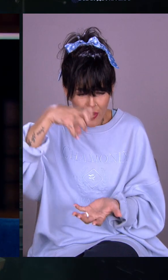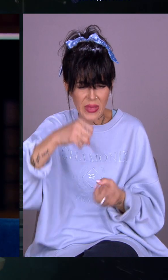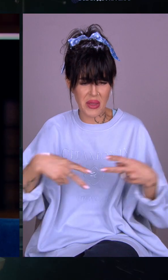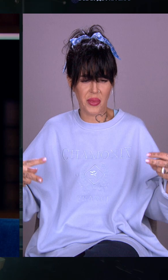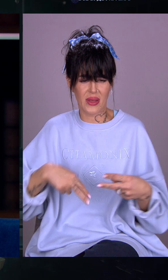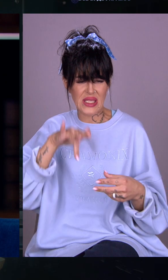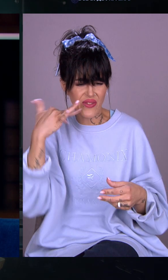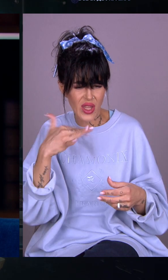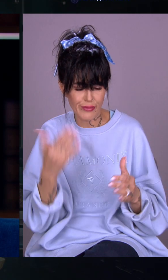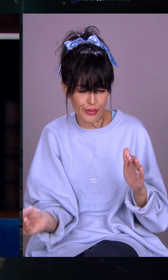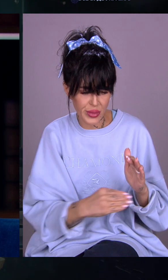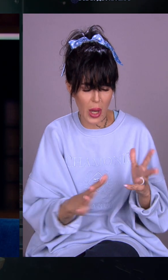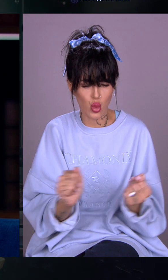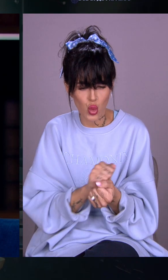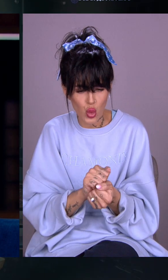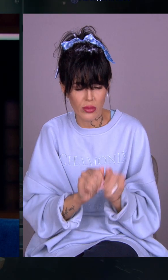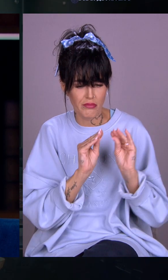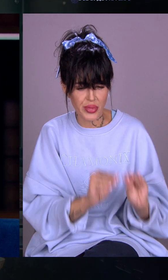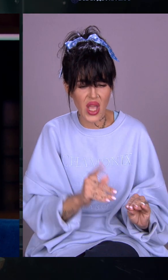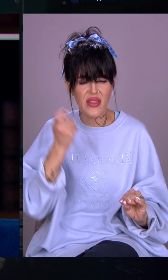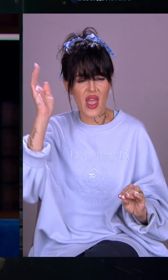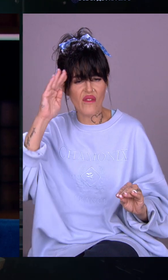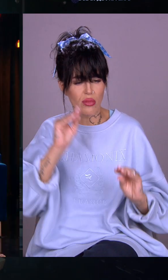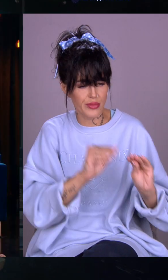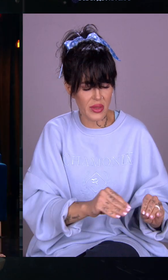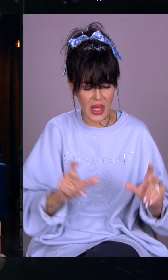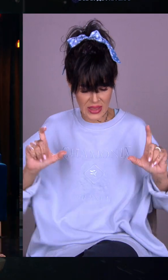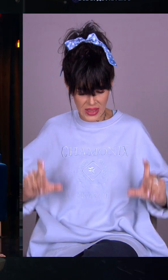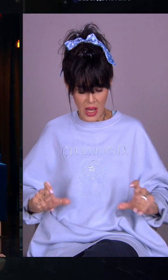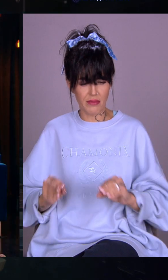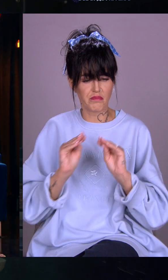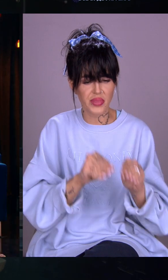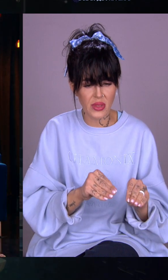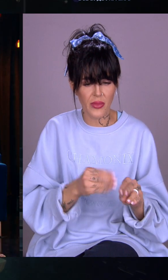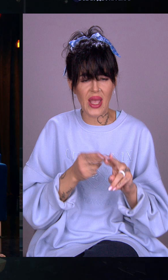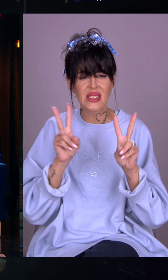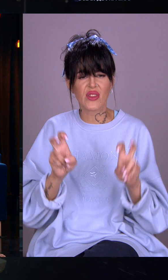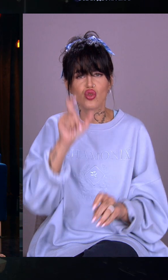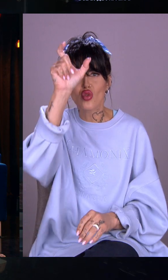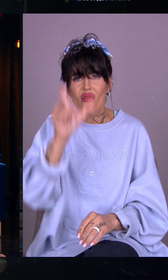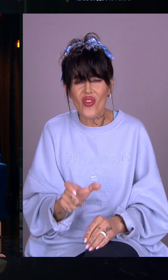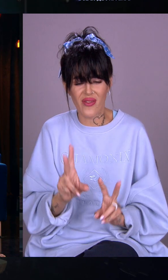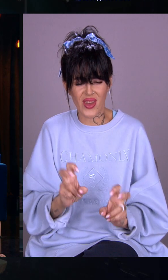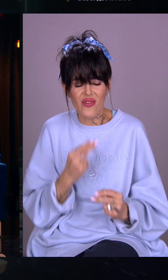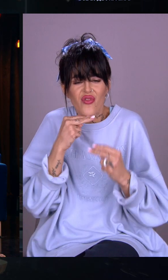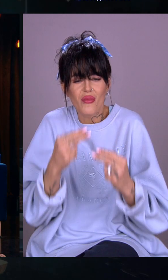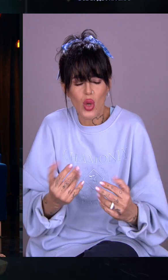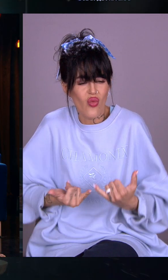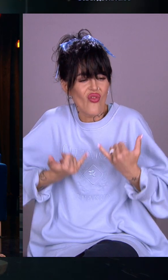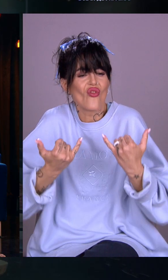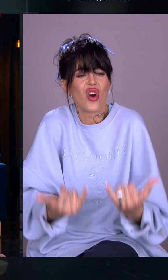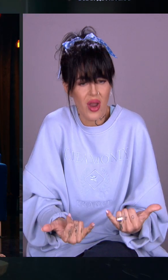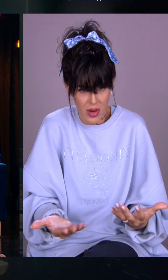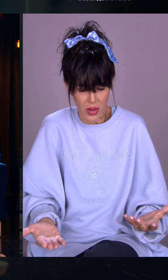фарбу, папер, поставили водичку, поставили лавочки. Це про що? Це про те, що людяність можна імплементувати раніше,